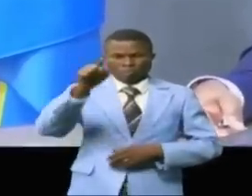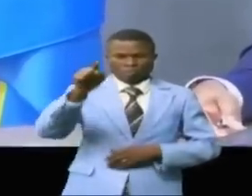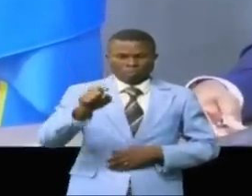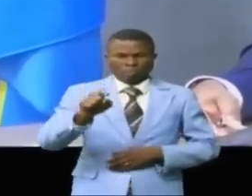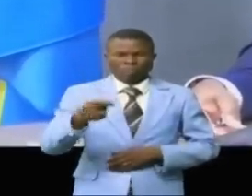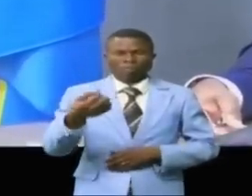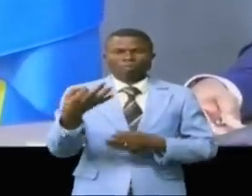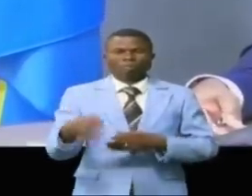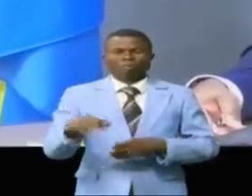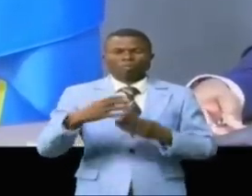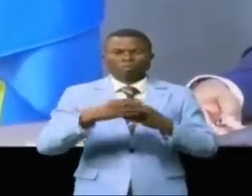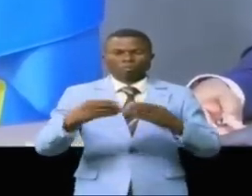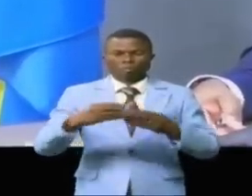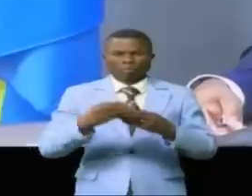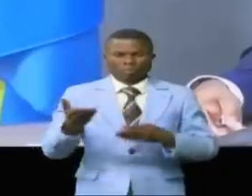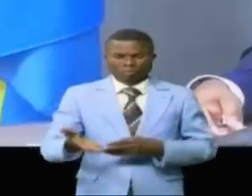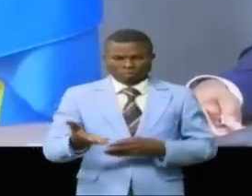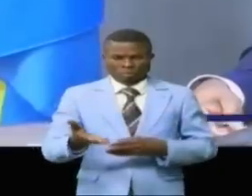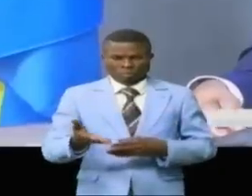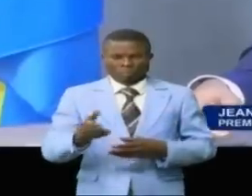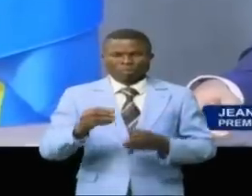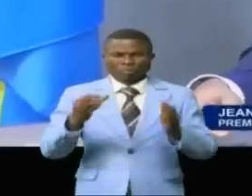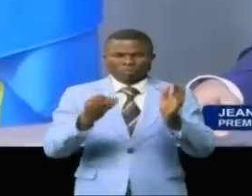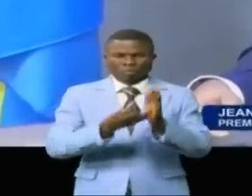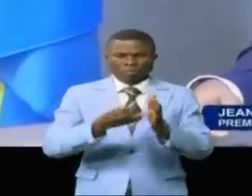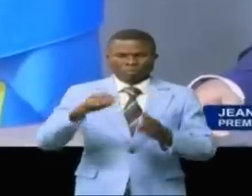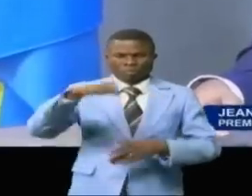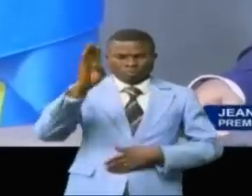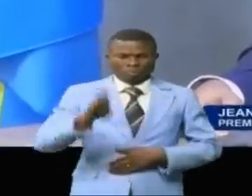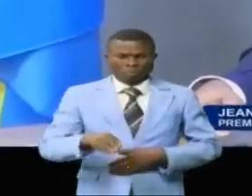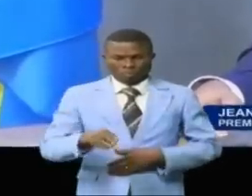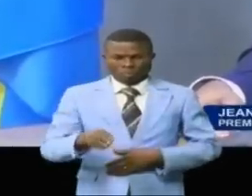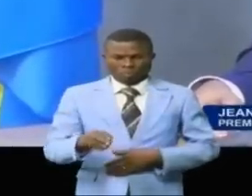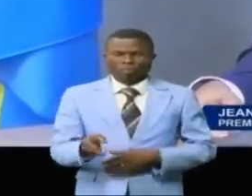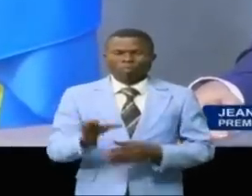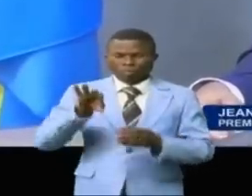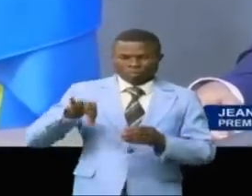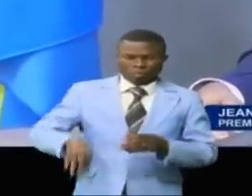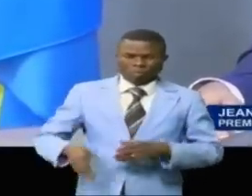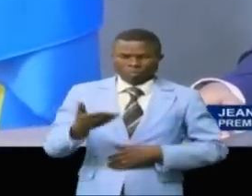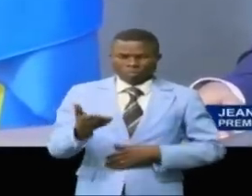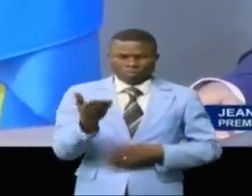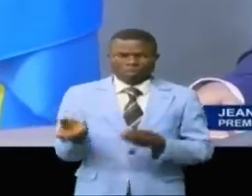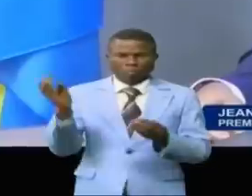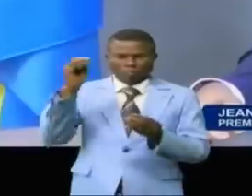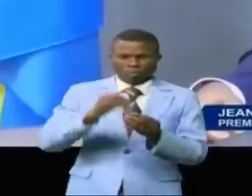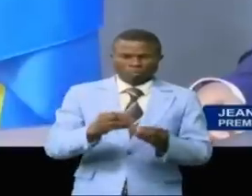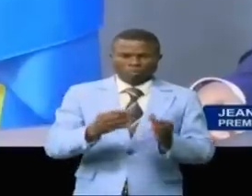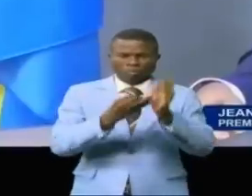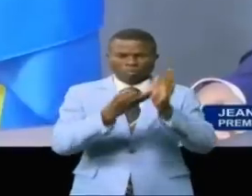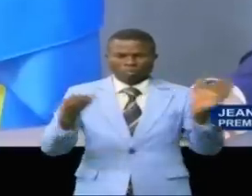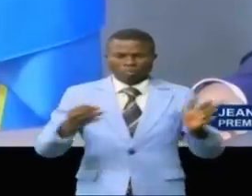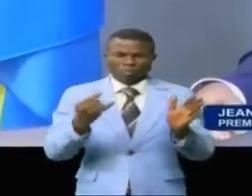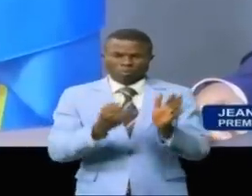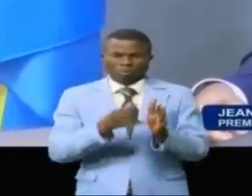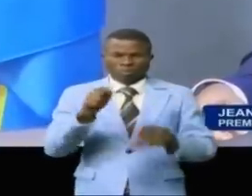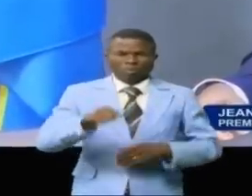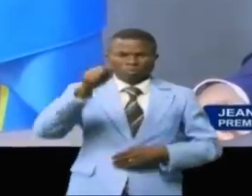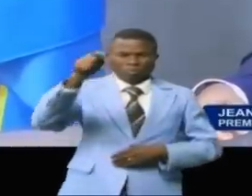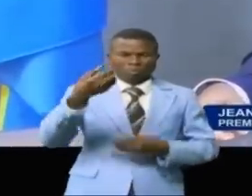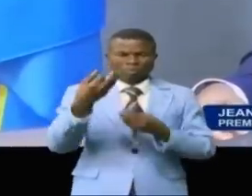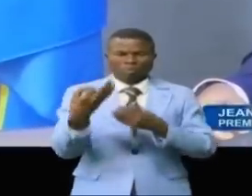2035, soit une progression de 7%, tout en ajoutant 76 milliards de dollars aux revenus du reste du